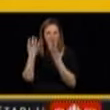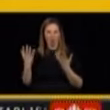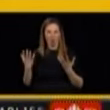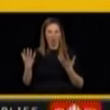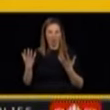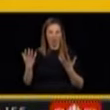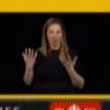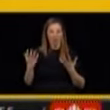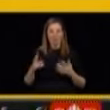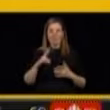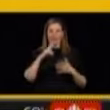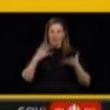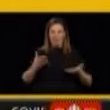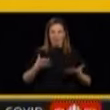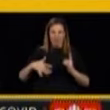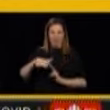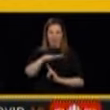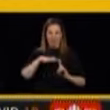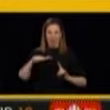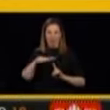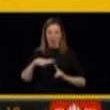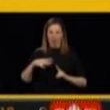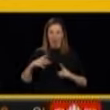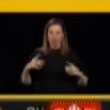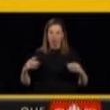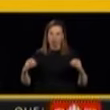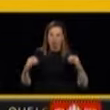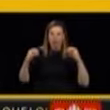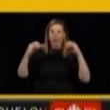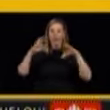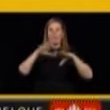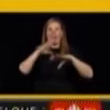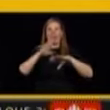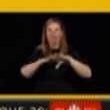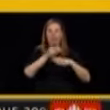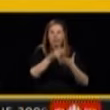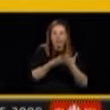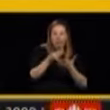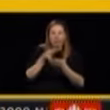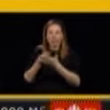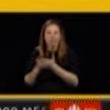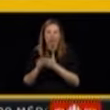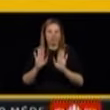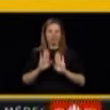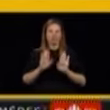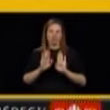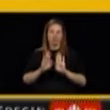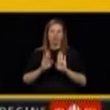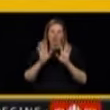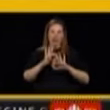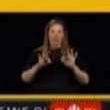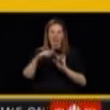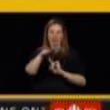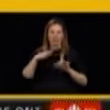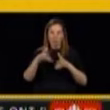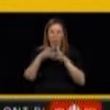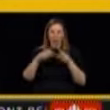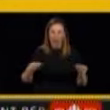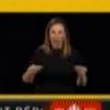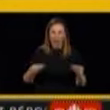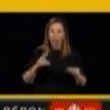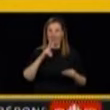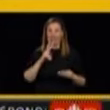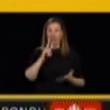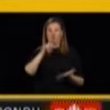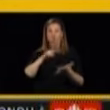qu'actuellement, plutôt que de faire des gros débats sur la rémunération, là, on va régler ça. Mais actuellement, là, moi, j'ai besoin de ces 2000